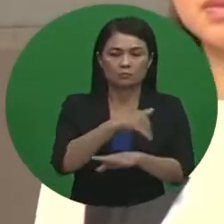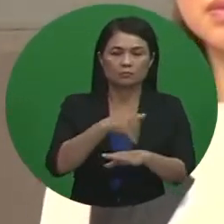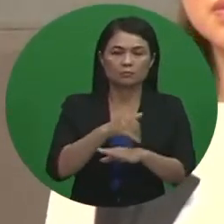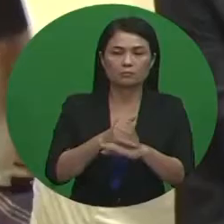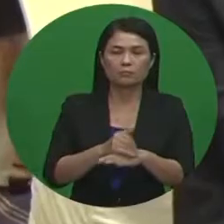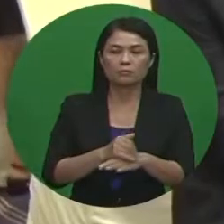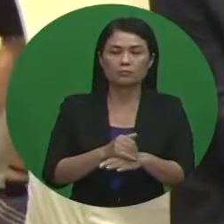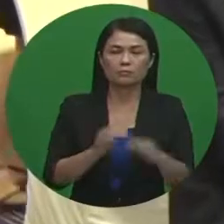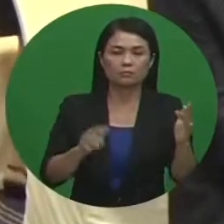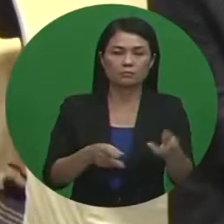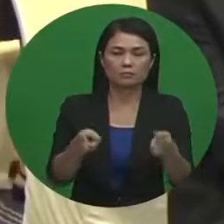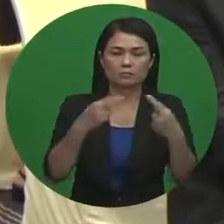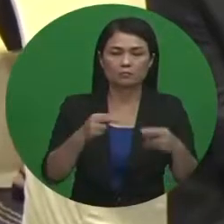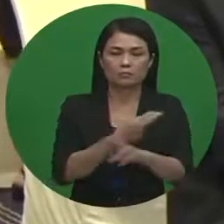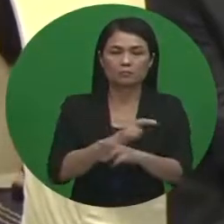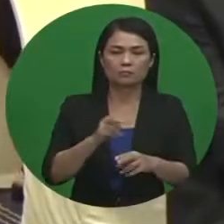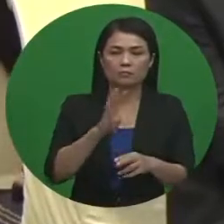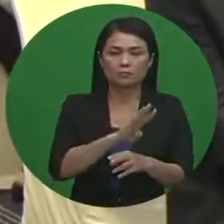CTIS 2019-2023ដែលបានកំណត់យកសិទ្ធិសេដ្ឋកិច្ចឌីជីថល និងបដិវត្តឧស្សាហកម្ម